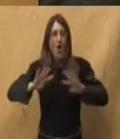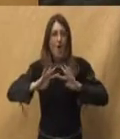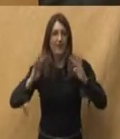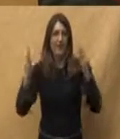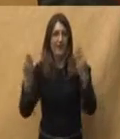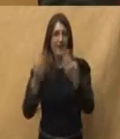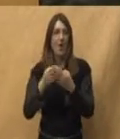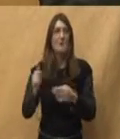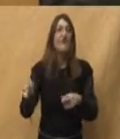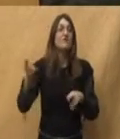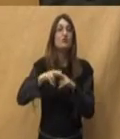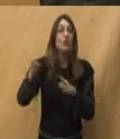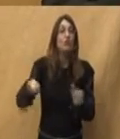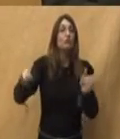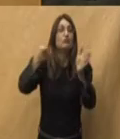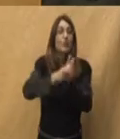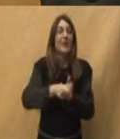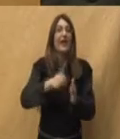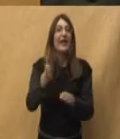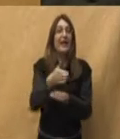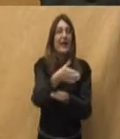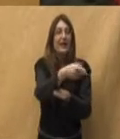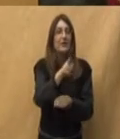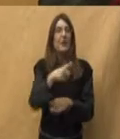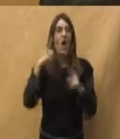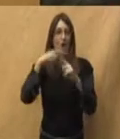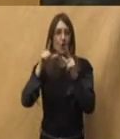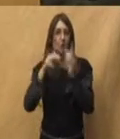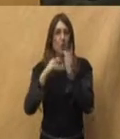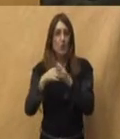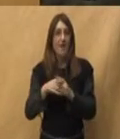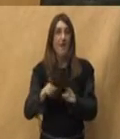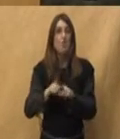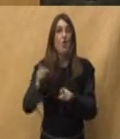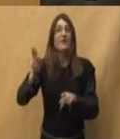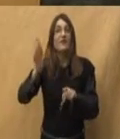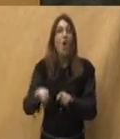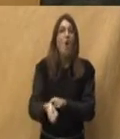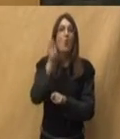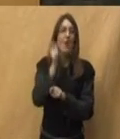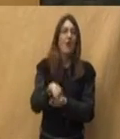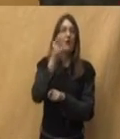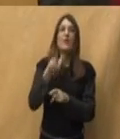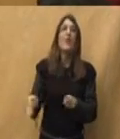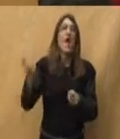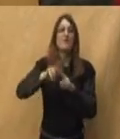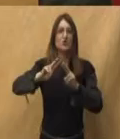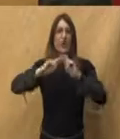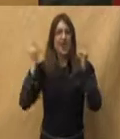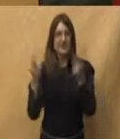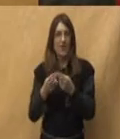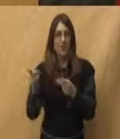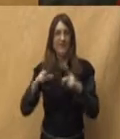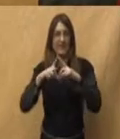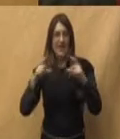su najveći kupci ribe i tune na svijetu. To je broj jedan. I broj dva, sami imaju najveći ulov ribe na svijetu. Japanska